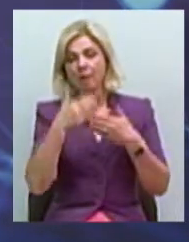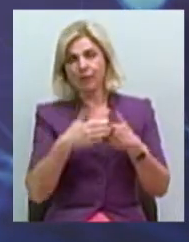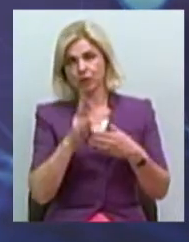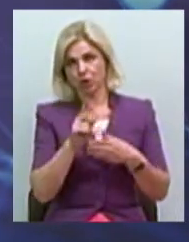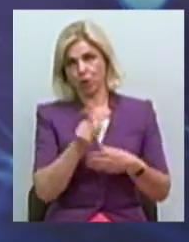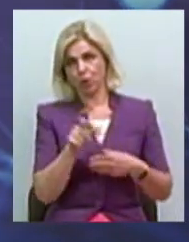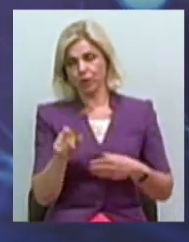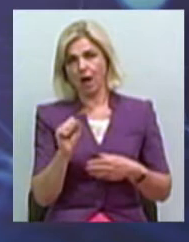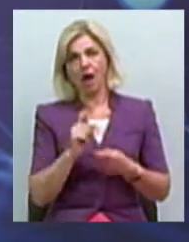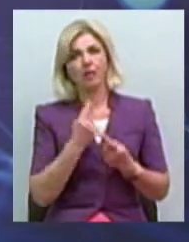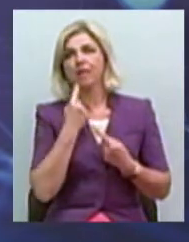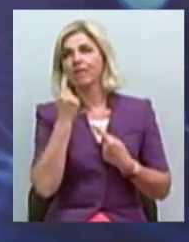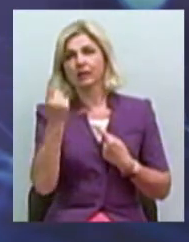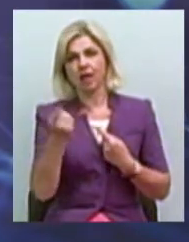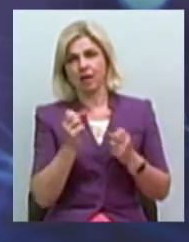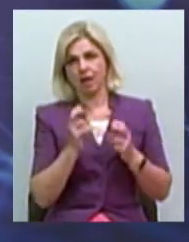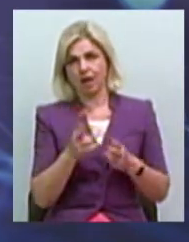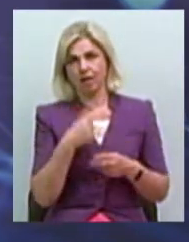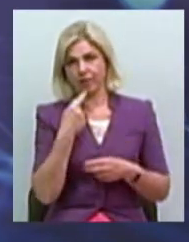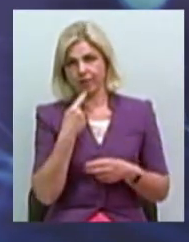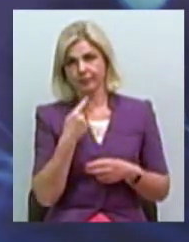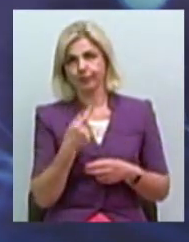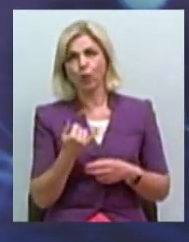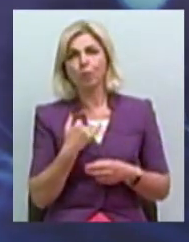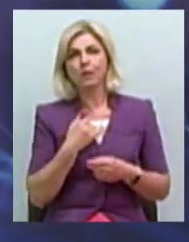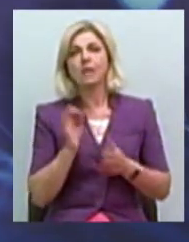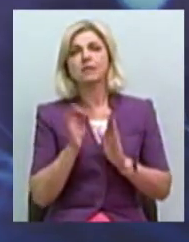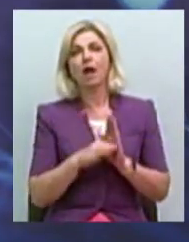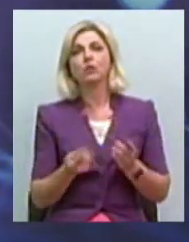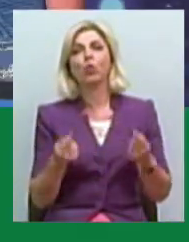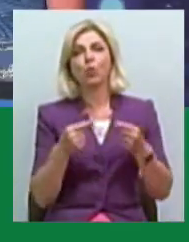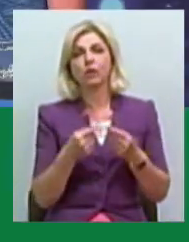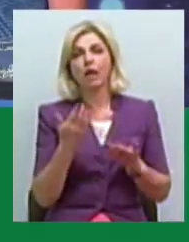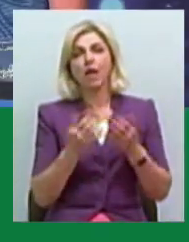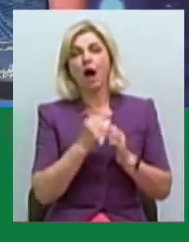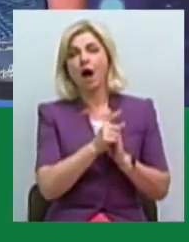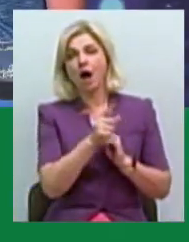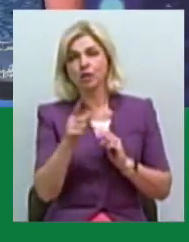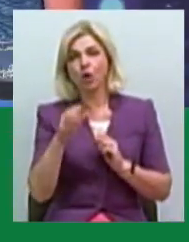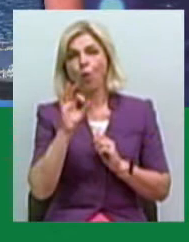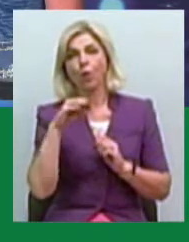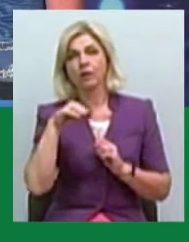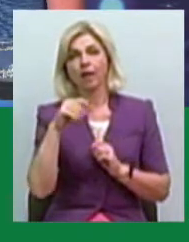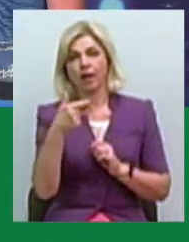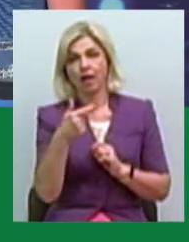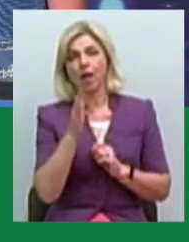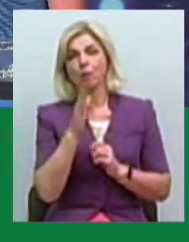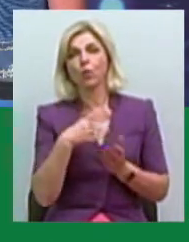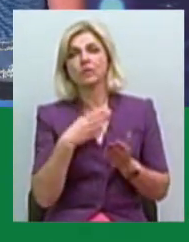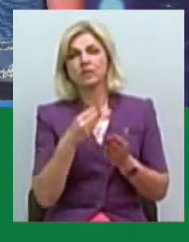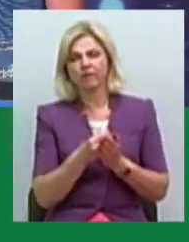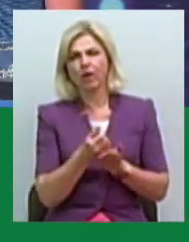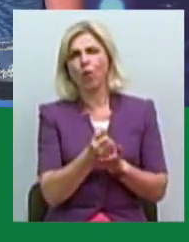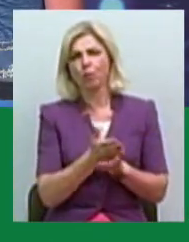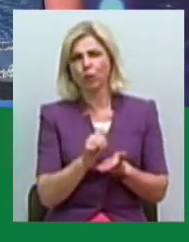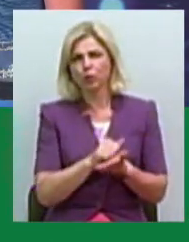не віддалення, так як стверджують. Тоді одразу в мене уточнення. Якщо в кожній територіальній громаді буде свій ЦНАП,